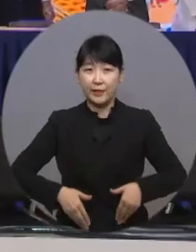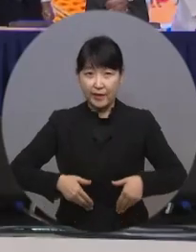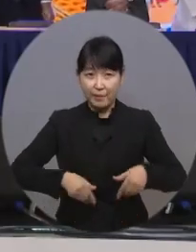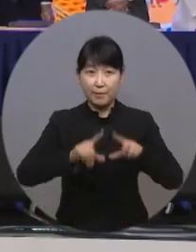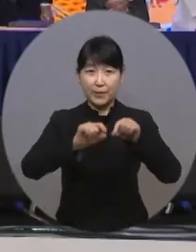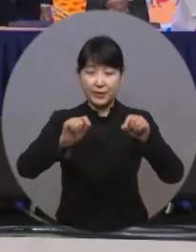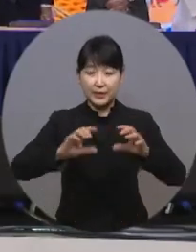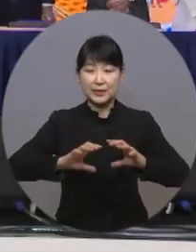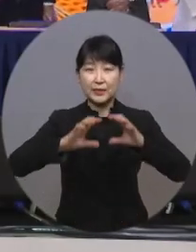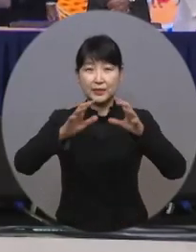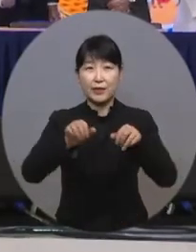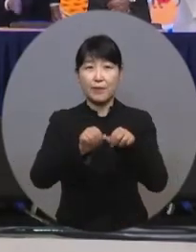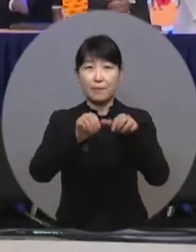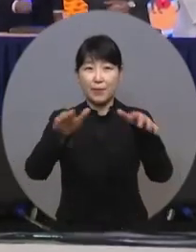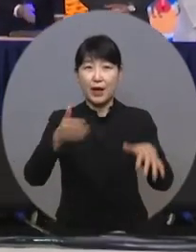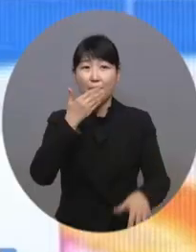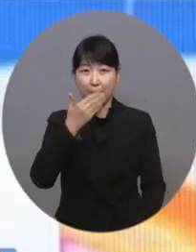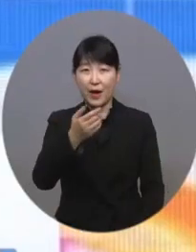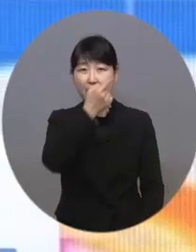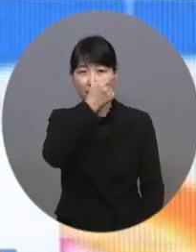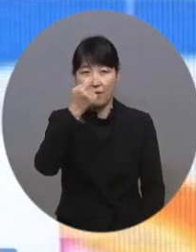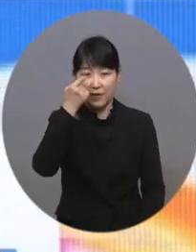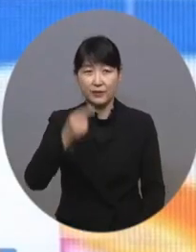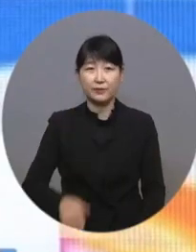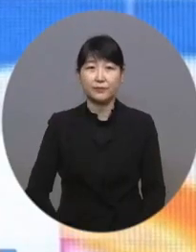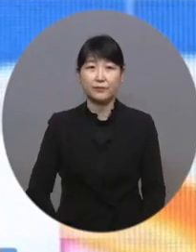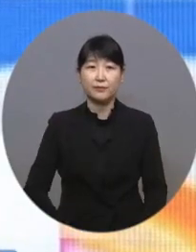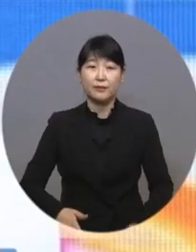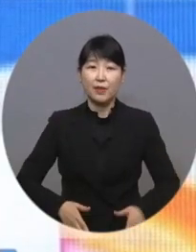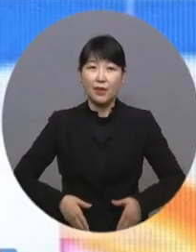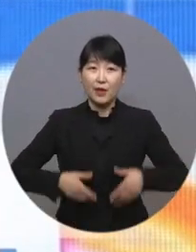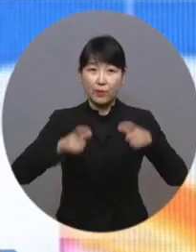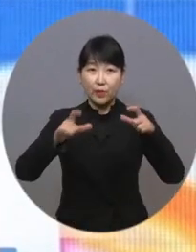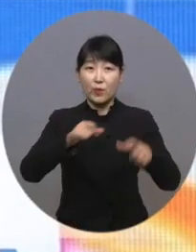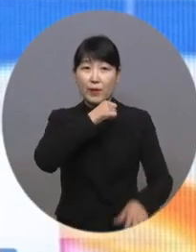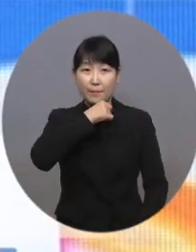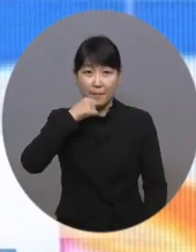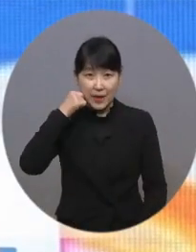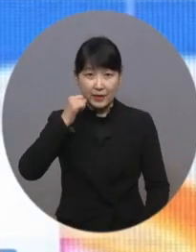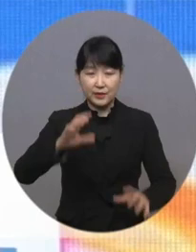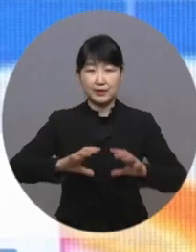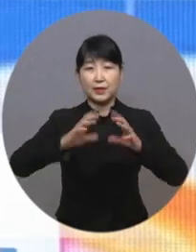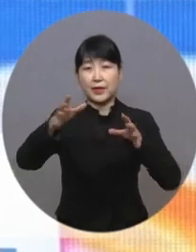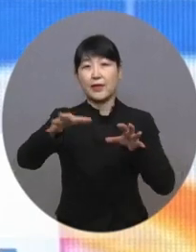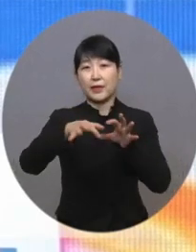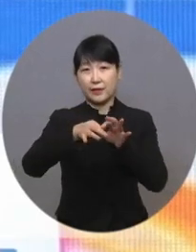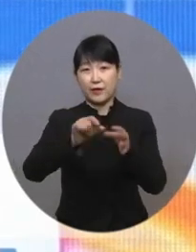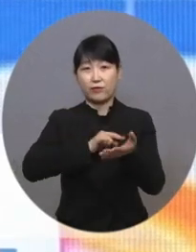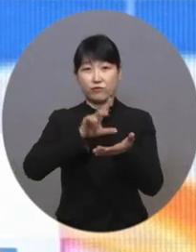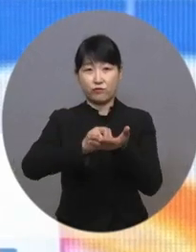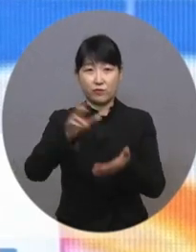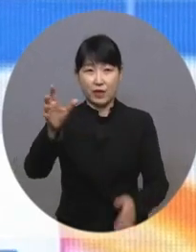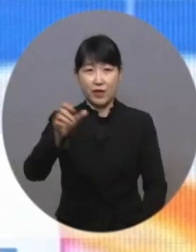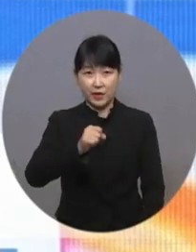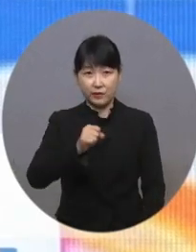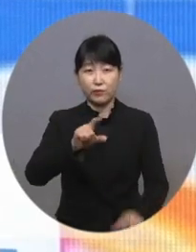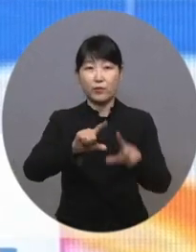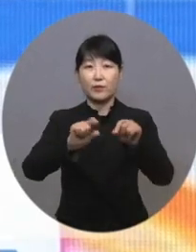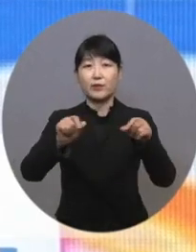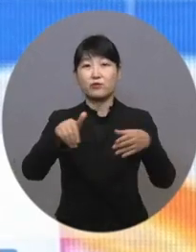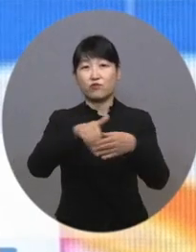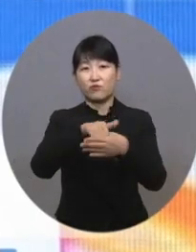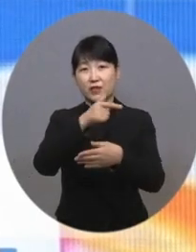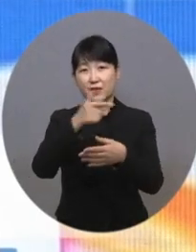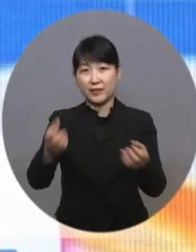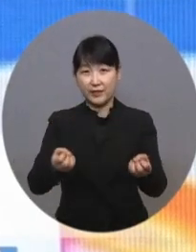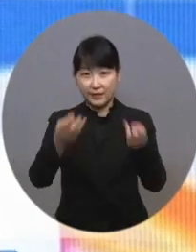세계와 가능성을 확인했습니다 남도의 맛 3개를 있다를 주제로 열리는 남도 음식문화 큰 잔치를